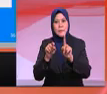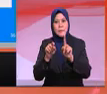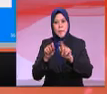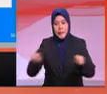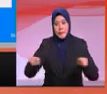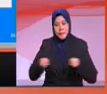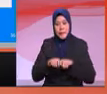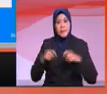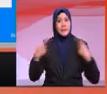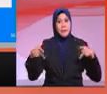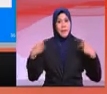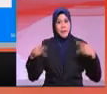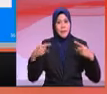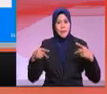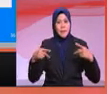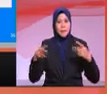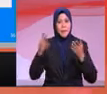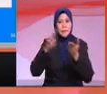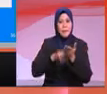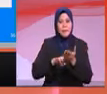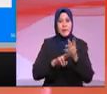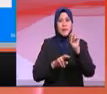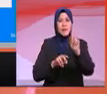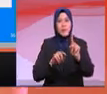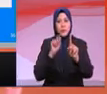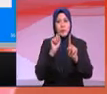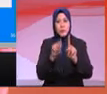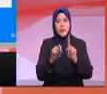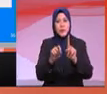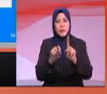permis perniagaan, iaitu pendaftaran ialah